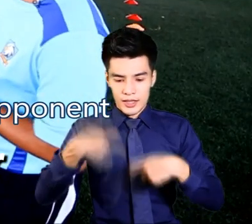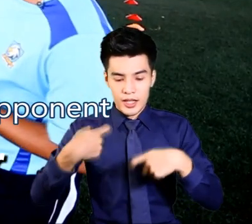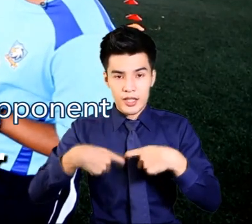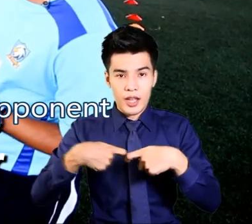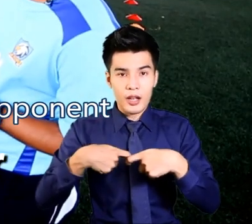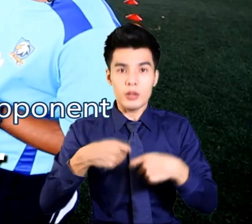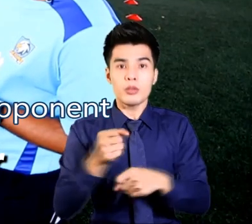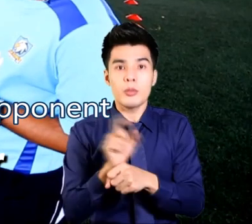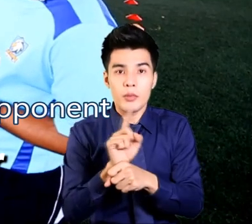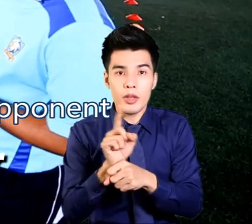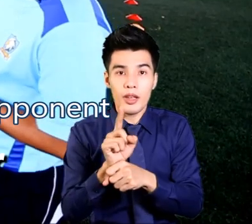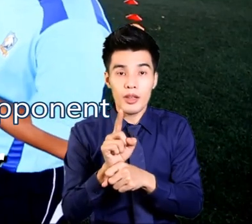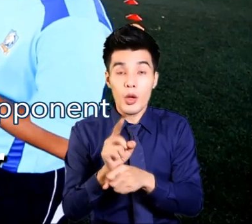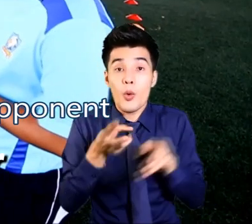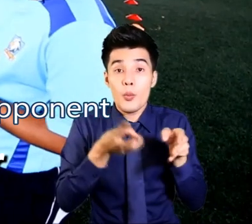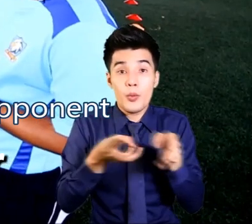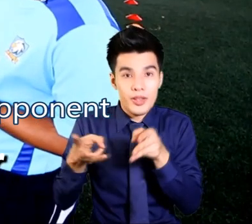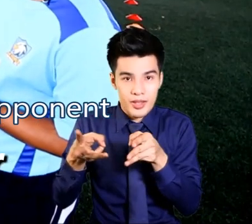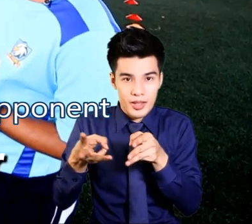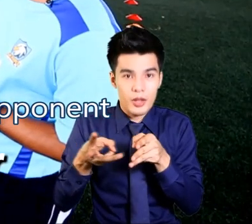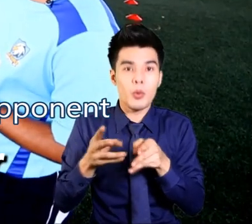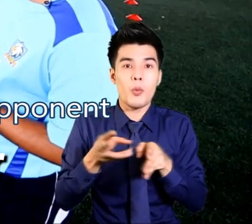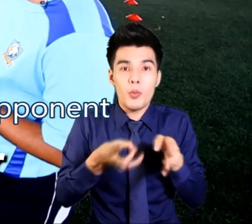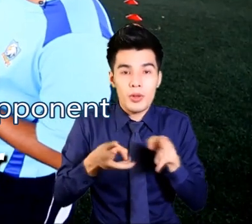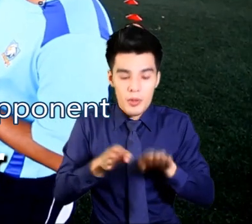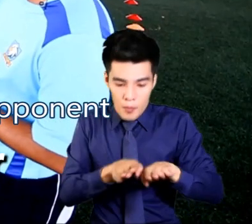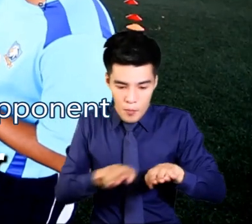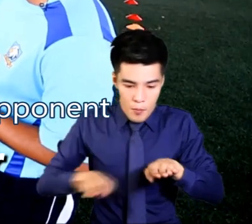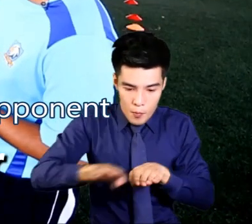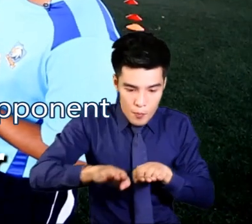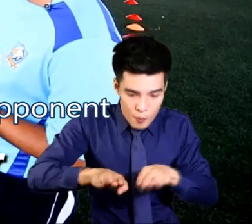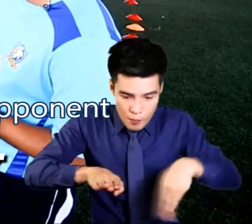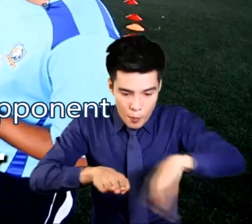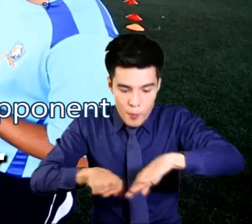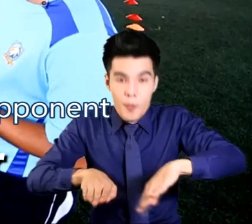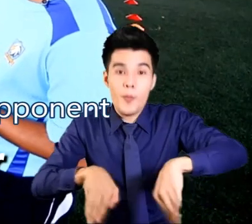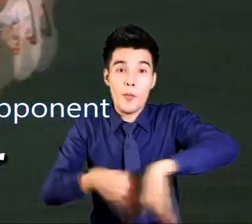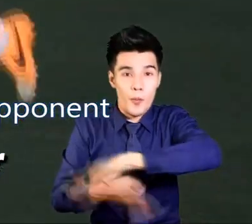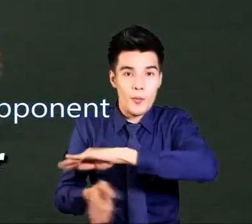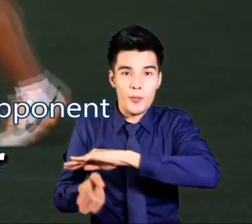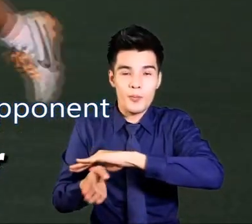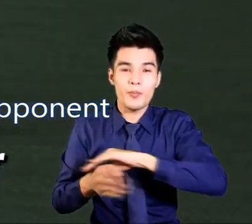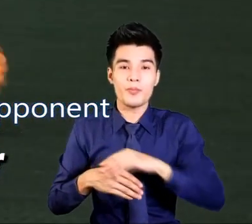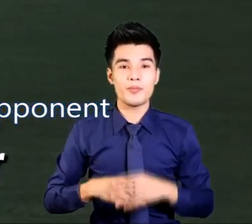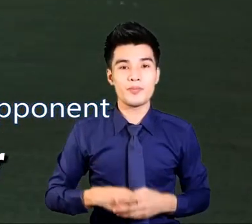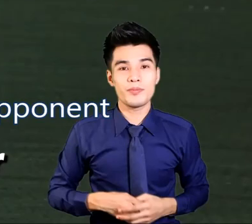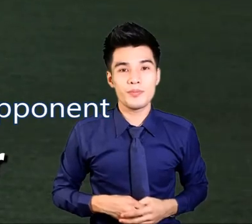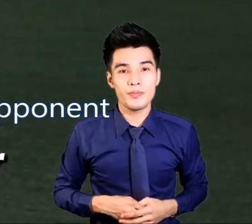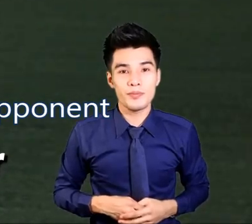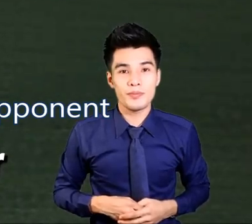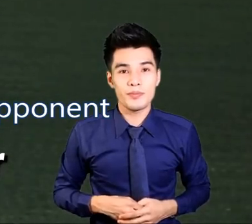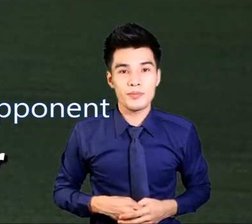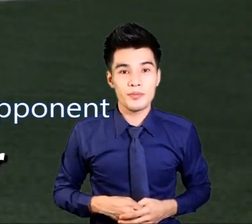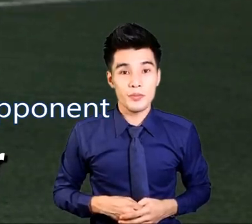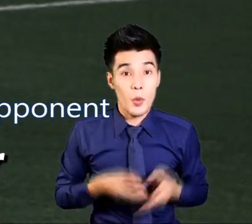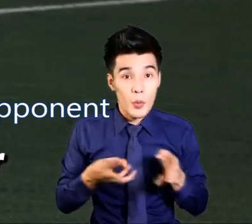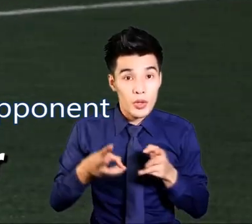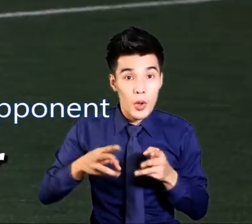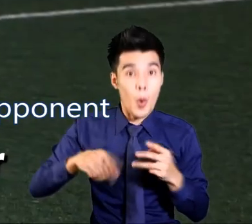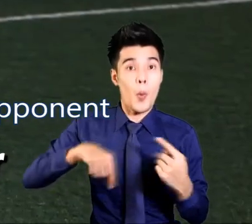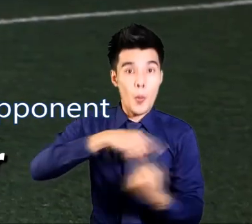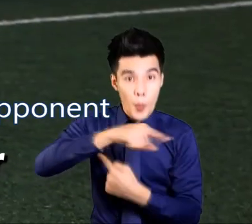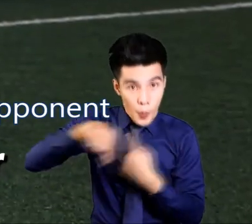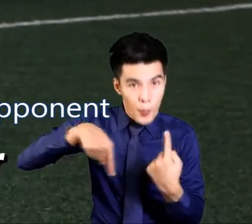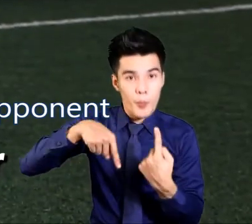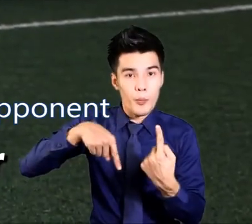หนีแบบไหนด้วยการใช้ CRนะครับแล้วก็หนีคู่ต่อสู้ดูฮะแล้วเปลี่ยน